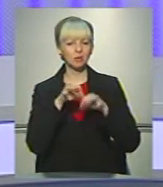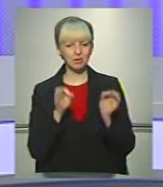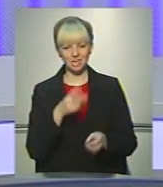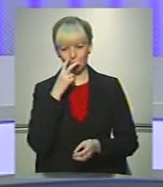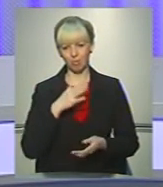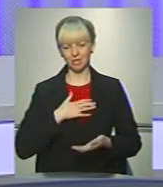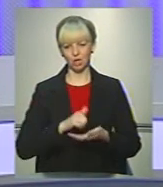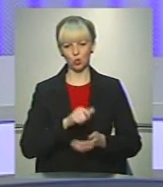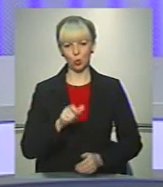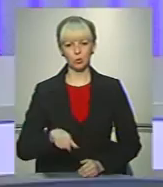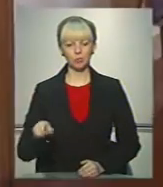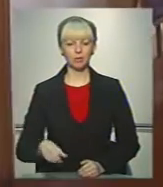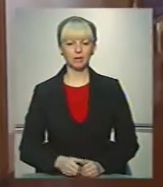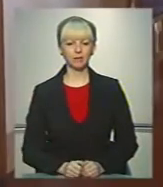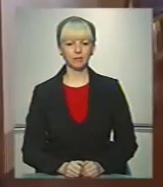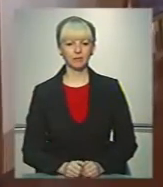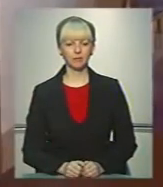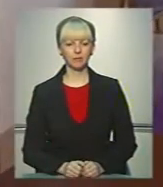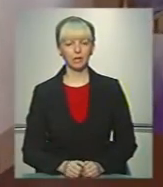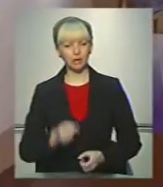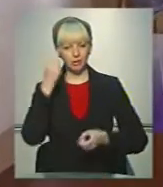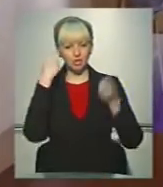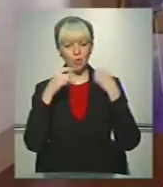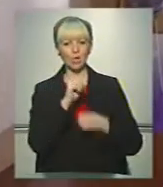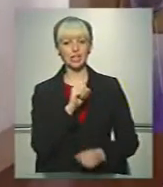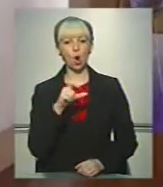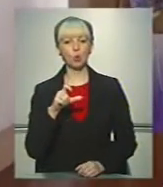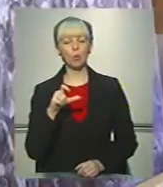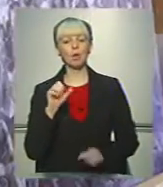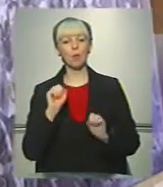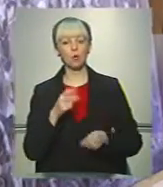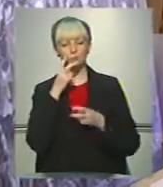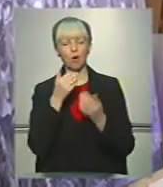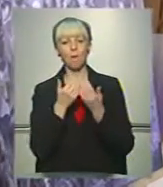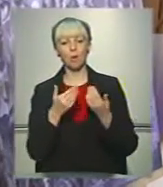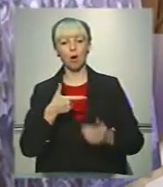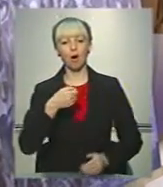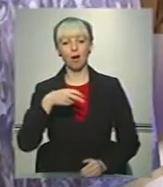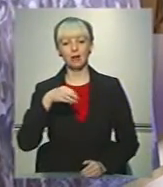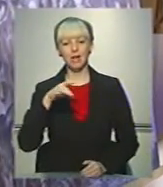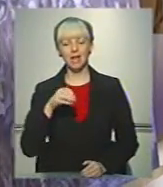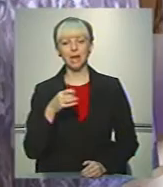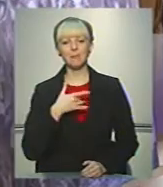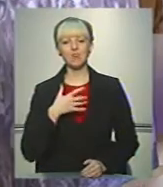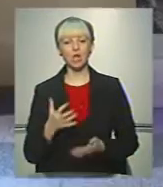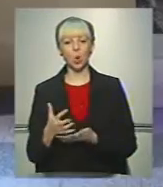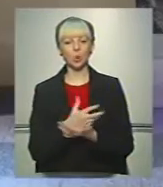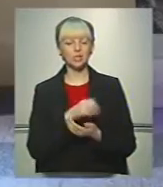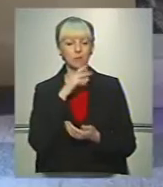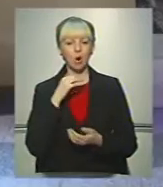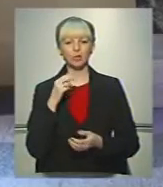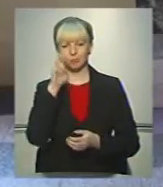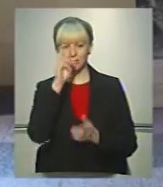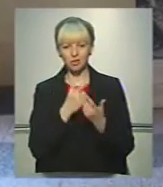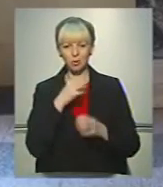бачили і наші кореспонденти. Твори Андрія Холоменюка можна побачити в музеях, галереях та приватних колекціях багатьох країн